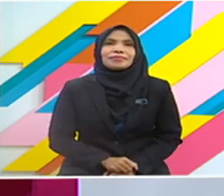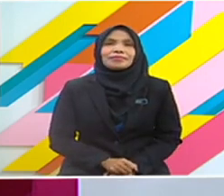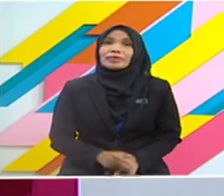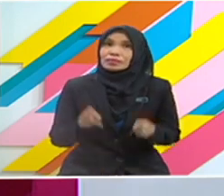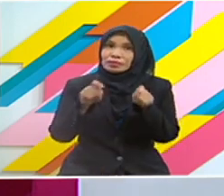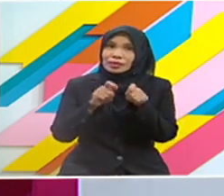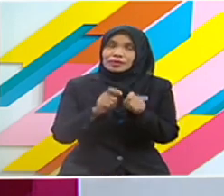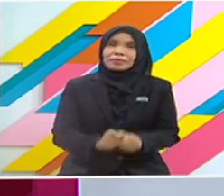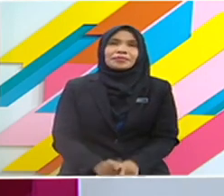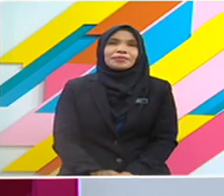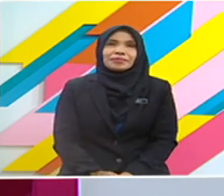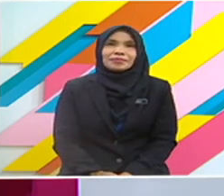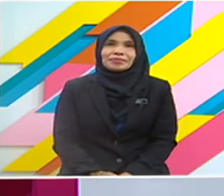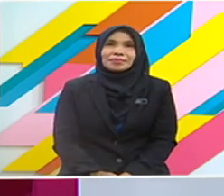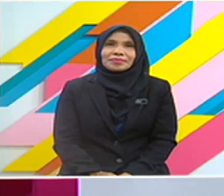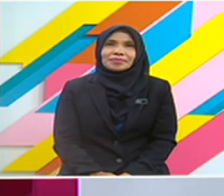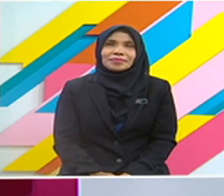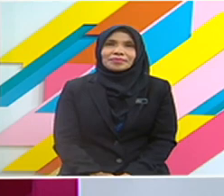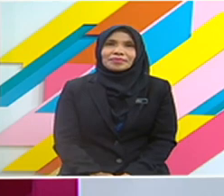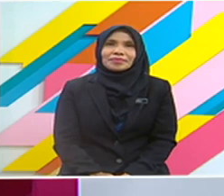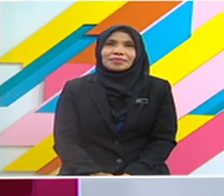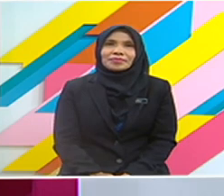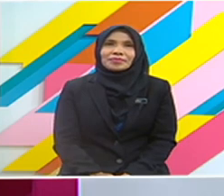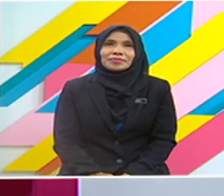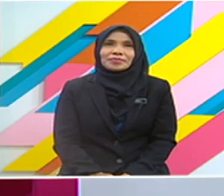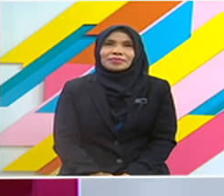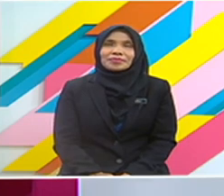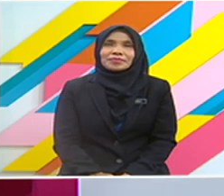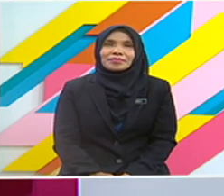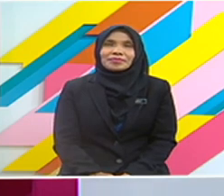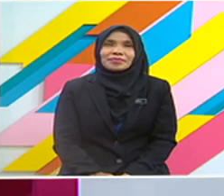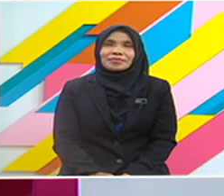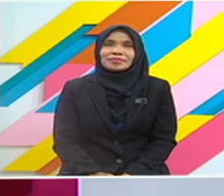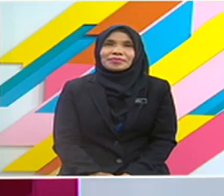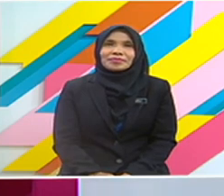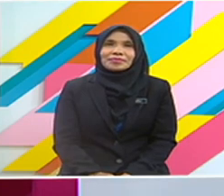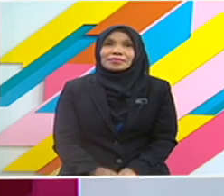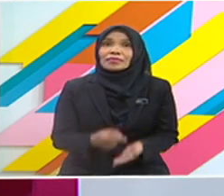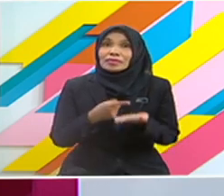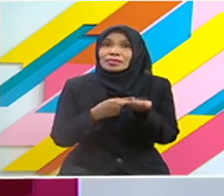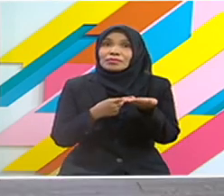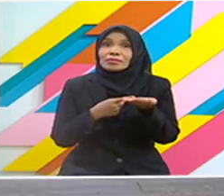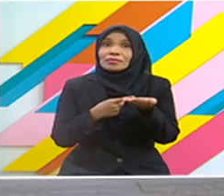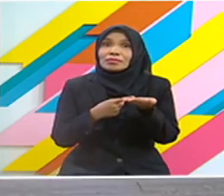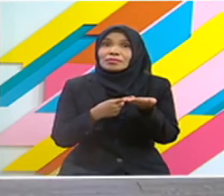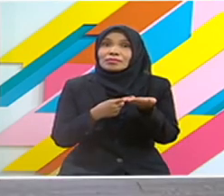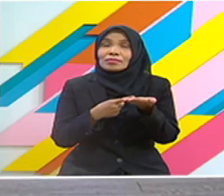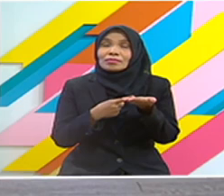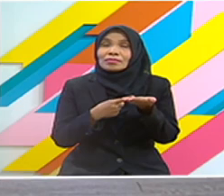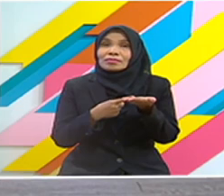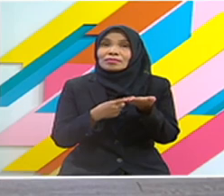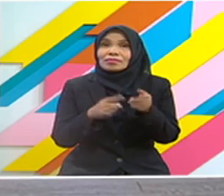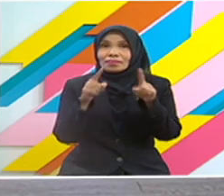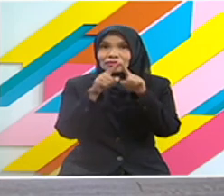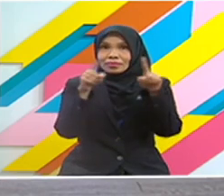Antaranya teteng. Okey, bentuk magic apa? Magiclah cikgu. Okey, bentuk apa Kak Rina? Ini bentuk segi empat tepat.